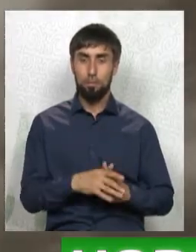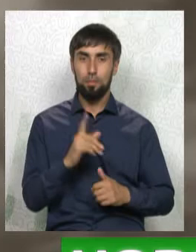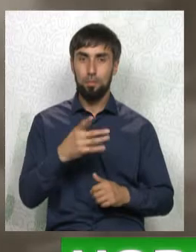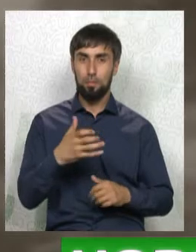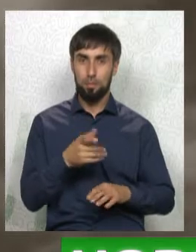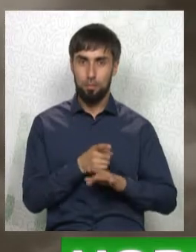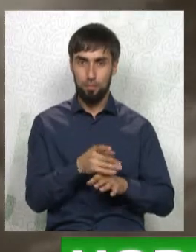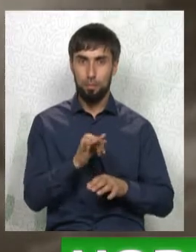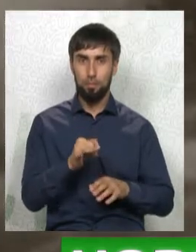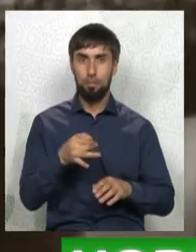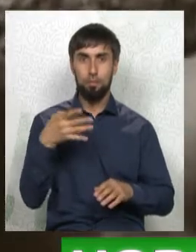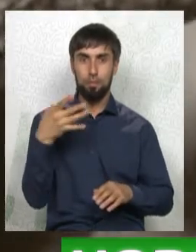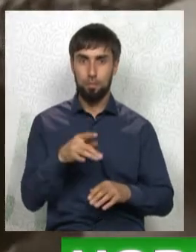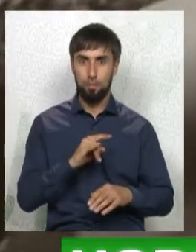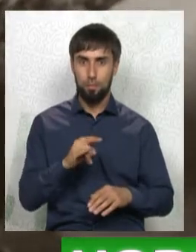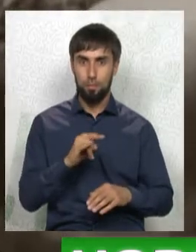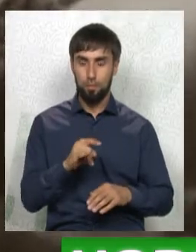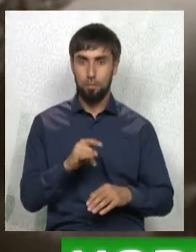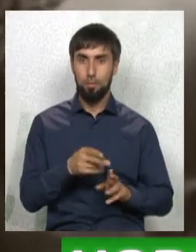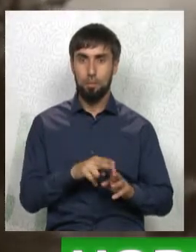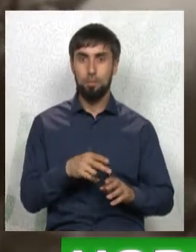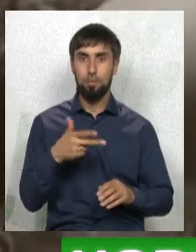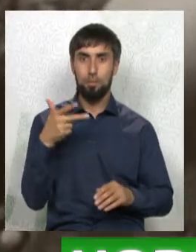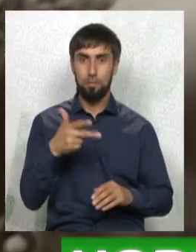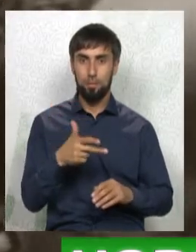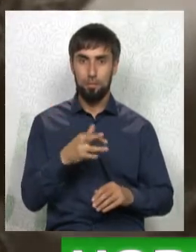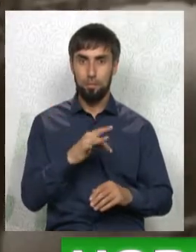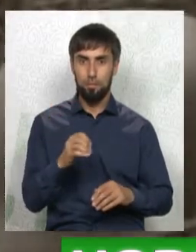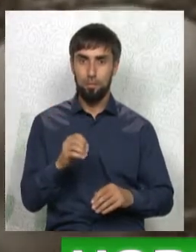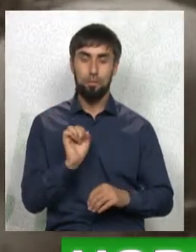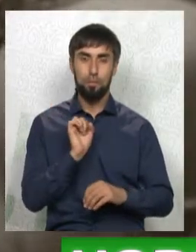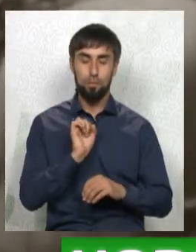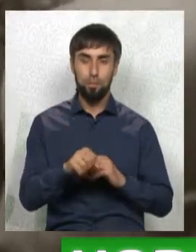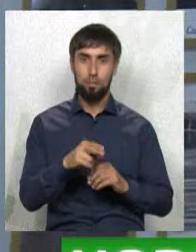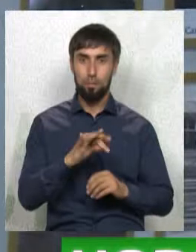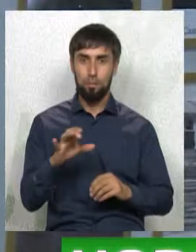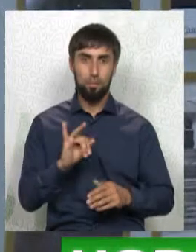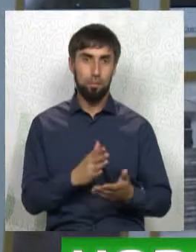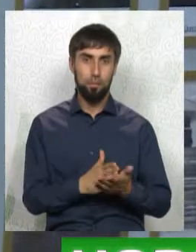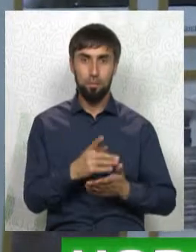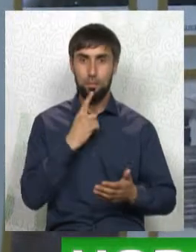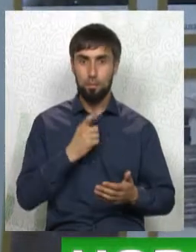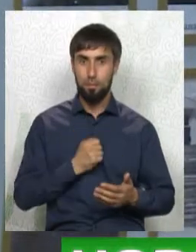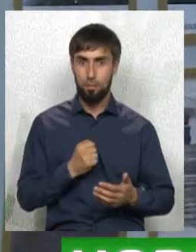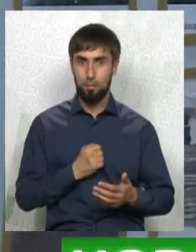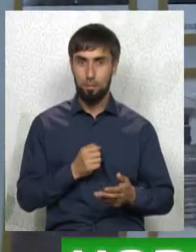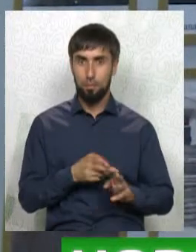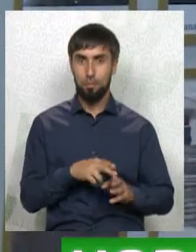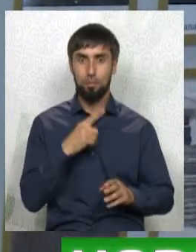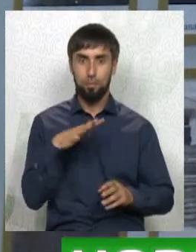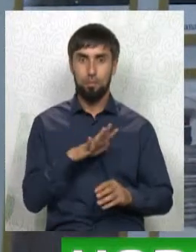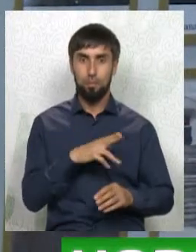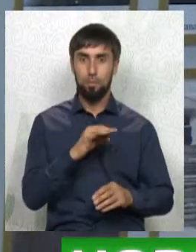1500 танков и около 4000 самолетов с 3000 орудий. Победой под Курском и выходом советских войск Днепру